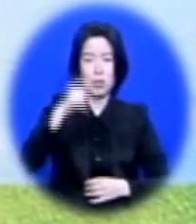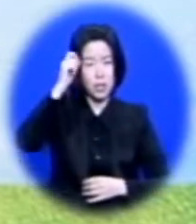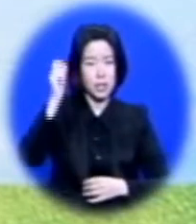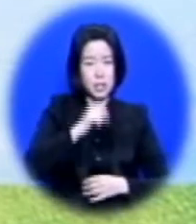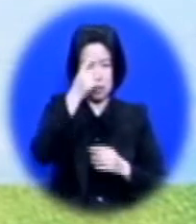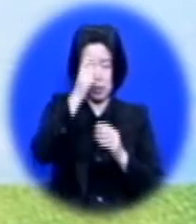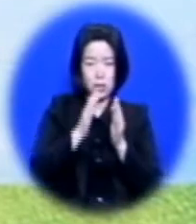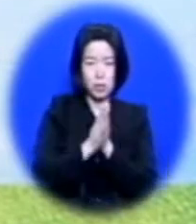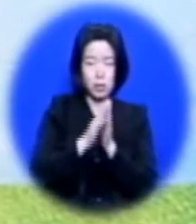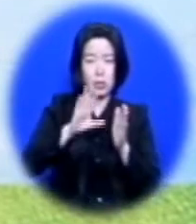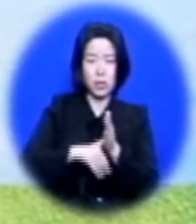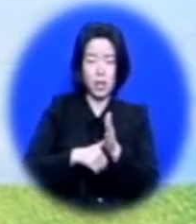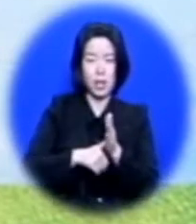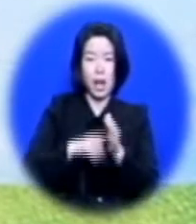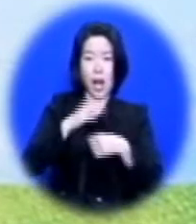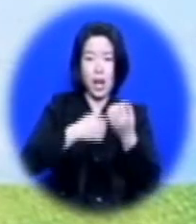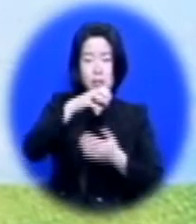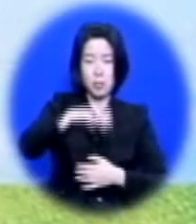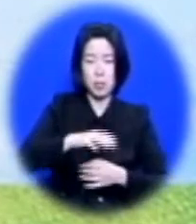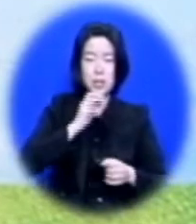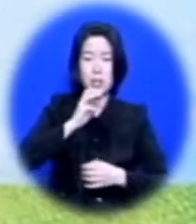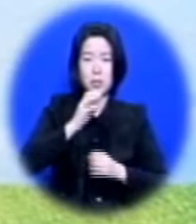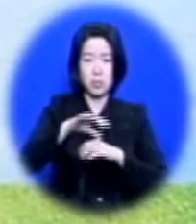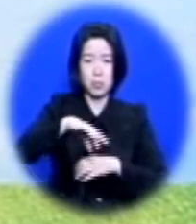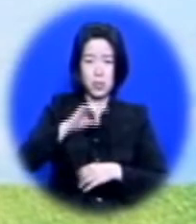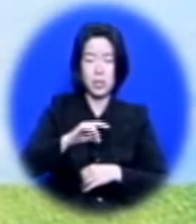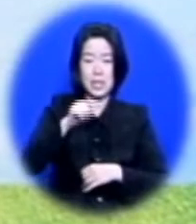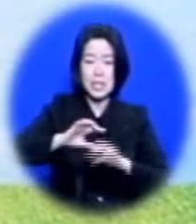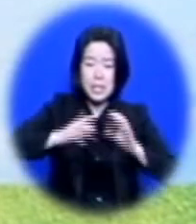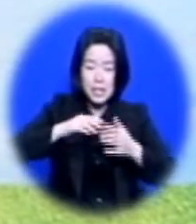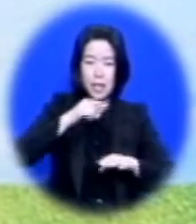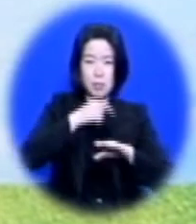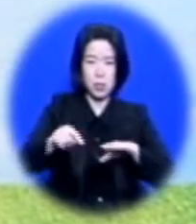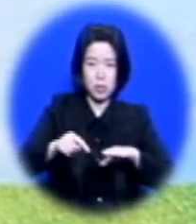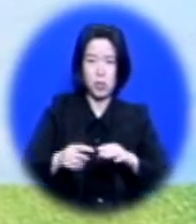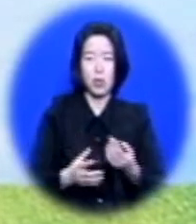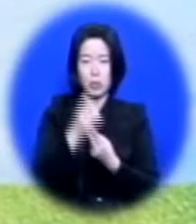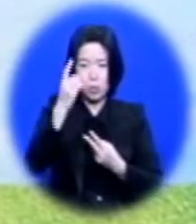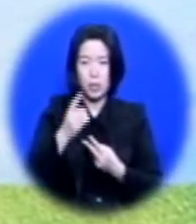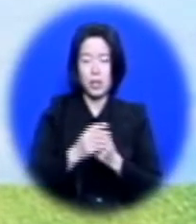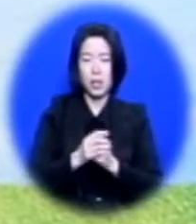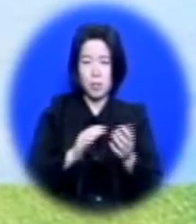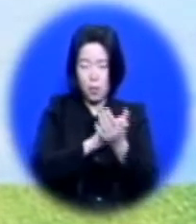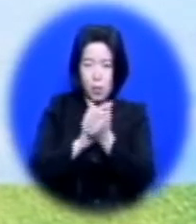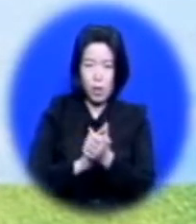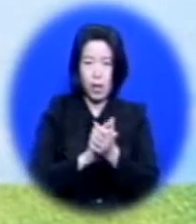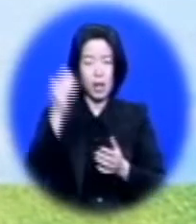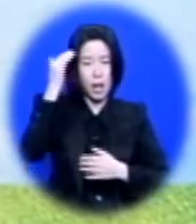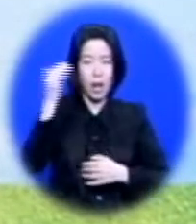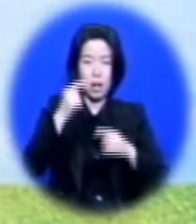앞에 30분 선교 완성을 위하여 이 민족의 화해와 통일을 위하여 한국교회의 갱신과